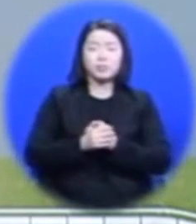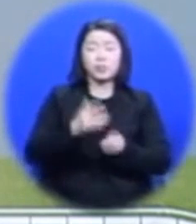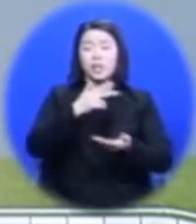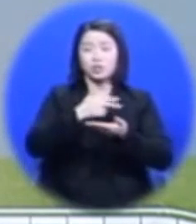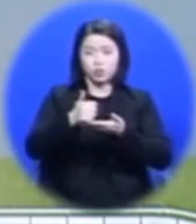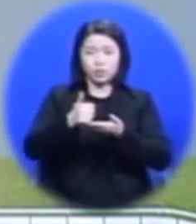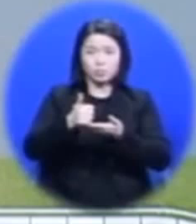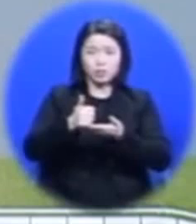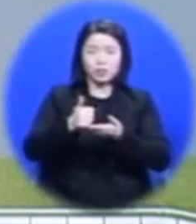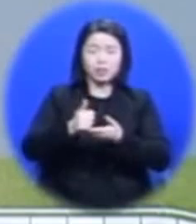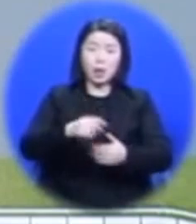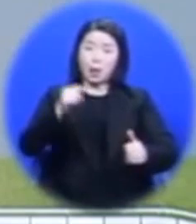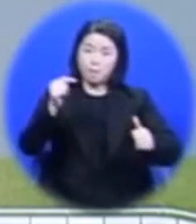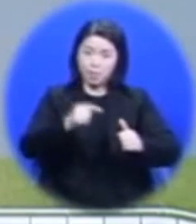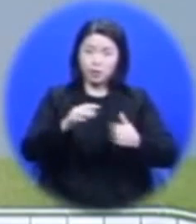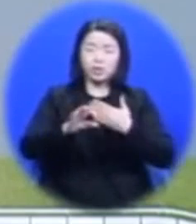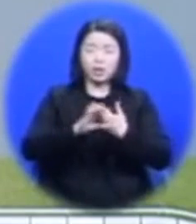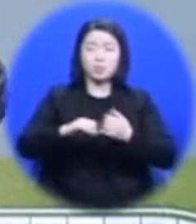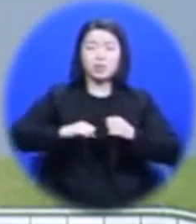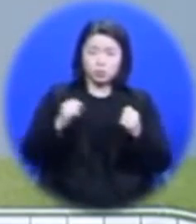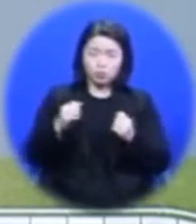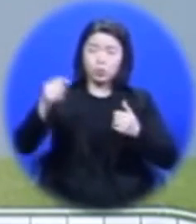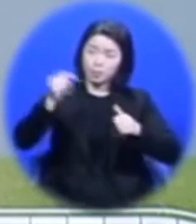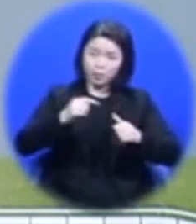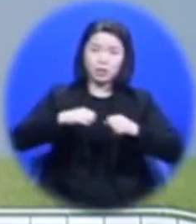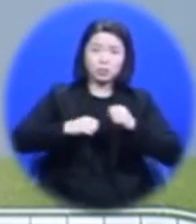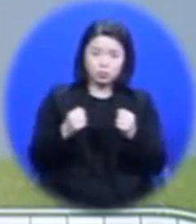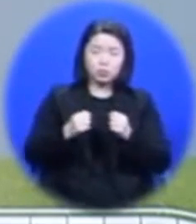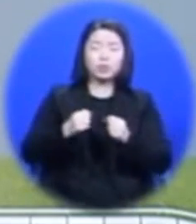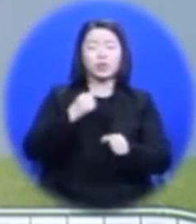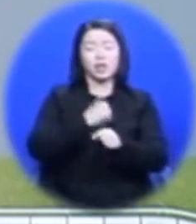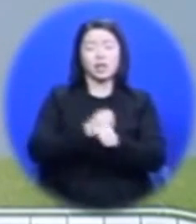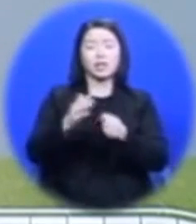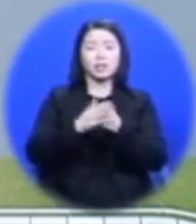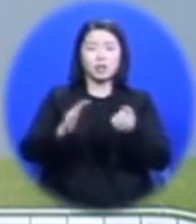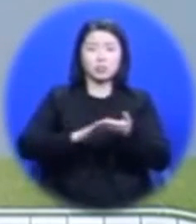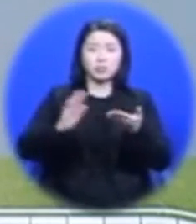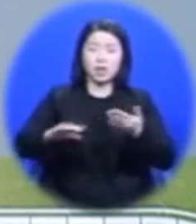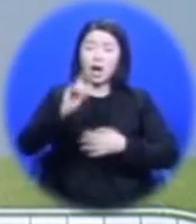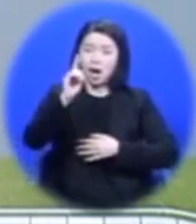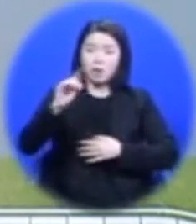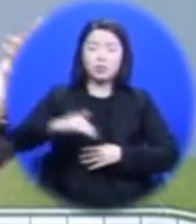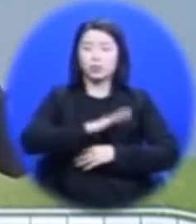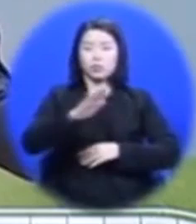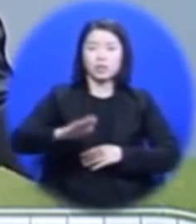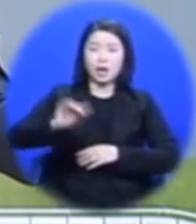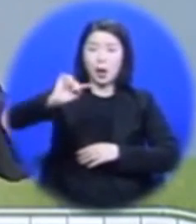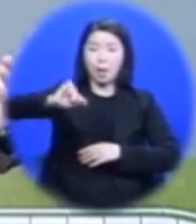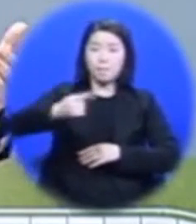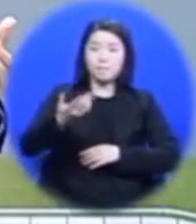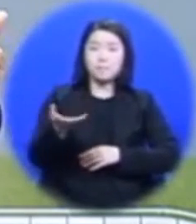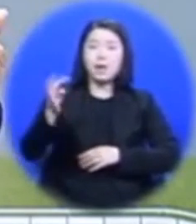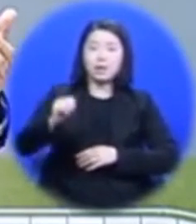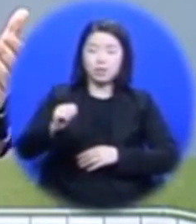주님이 명령하시면 순종, 명령하시면 순종해왔기 때문에 한 번은 우리가 한 100억